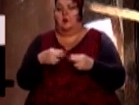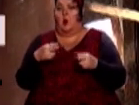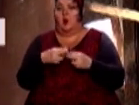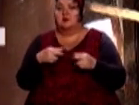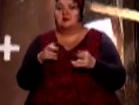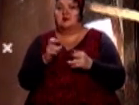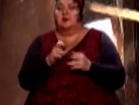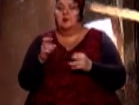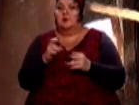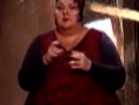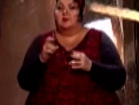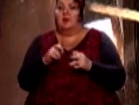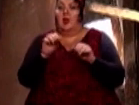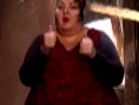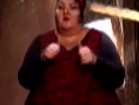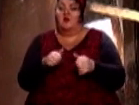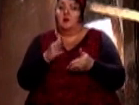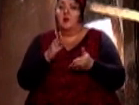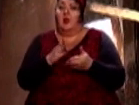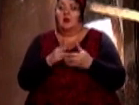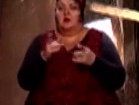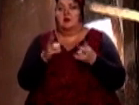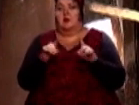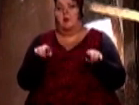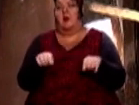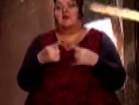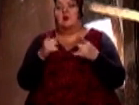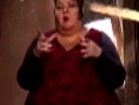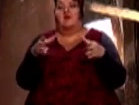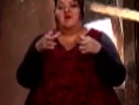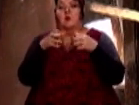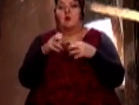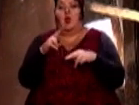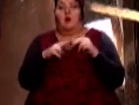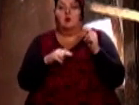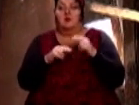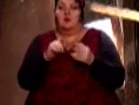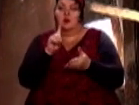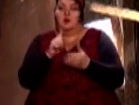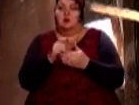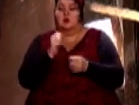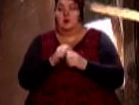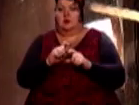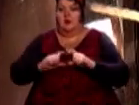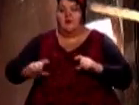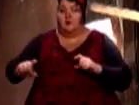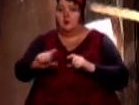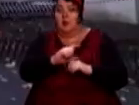колони. Форма від колони є, її треба відтворювати в об'ємі. Будівельники мають створити роботи по створенню фундаменту і